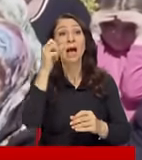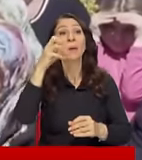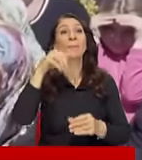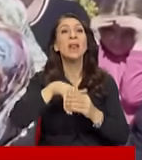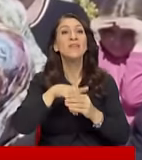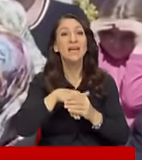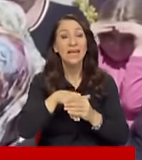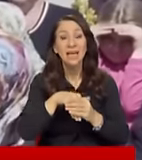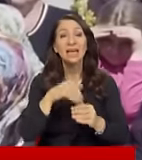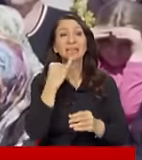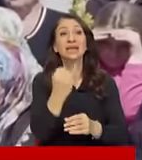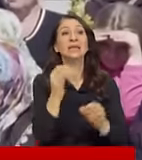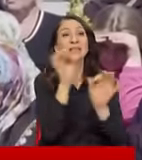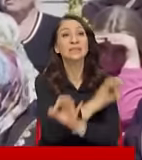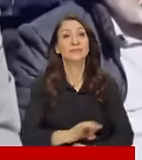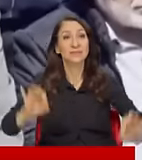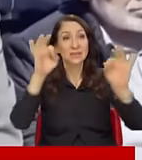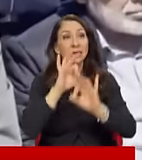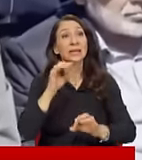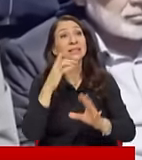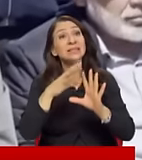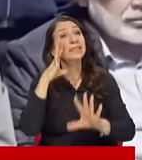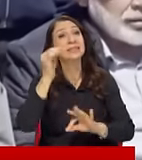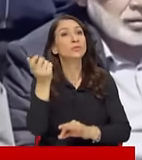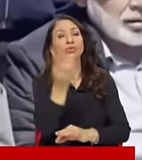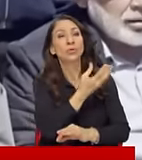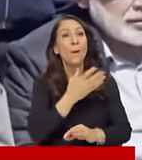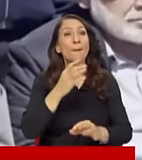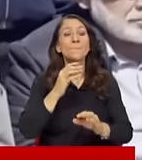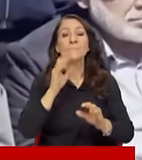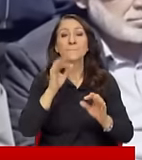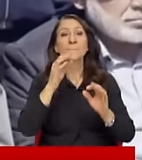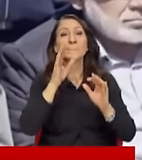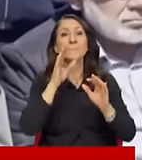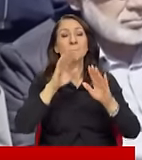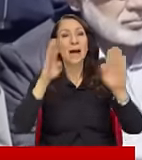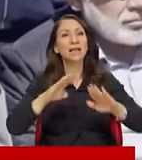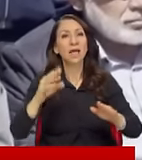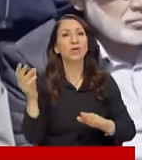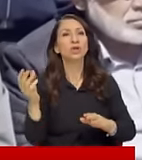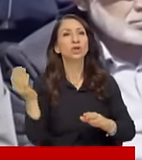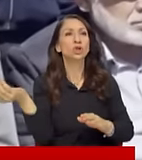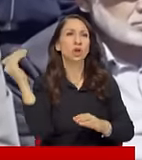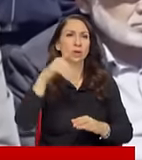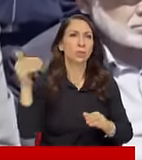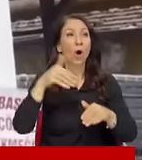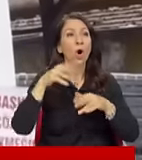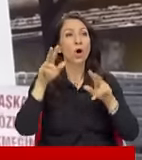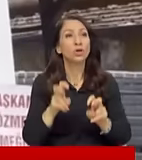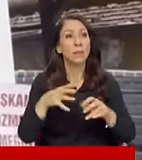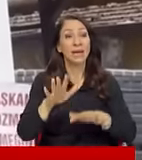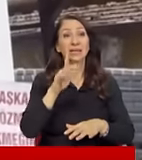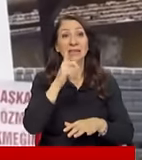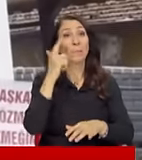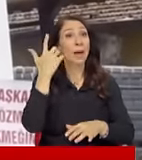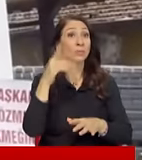Partili milletvekili ziyaret etmedi köyü. Nüfusunun çoğunluğu Balkan göçmenlerinden oluşan Hürriyet Köyü'nde oturma eylemi vardı.